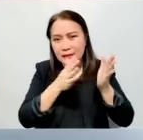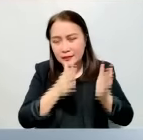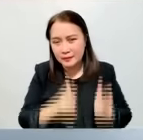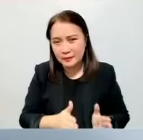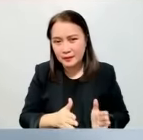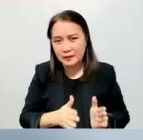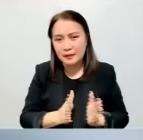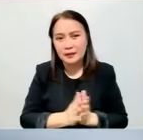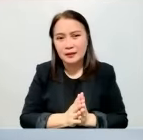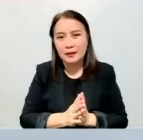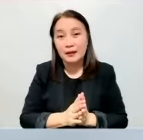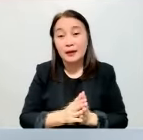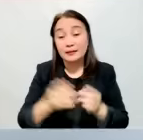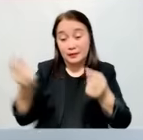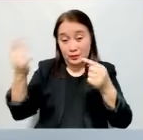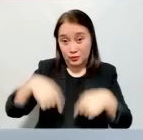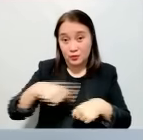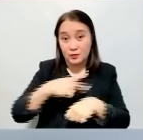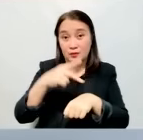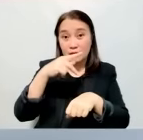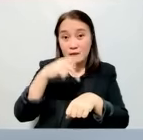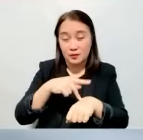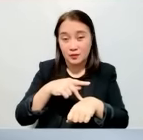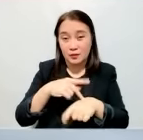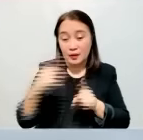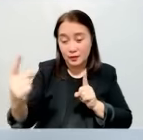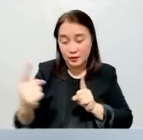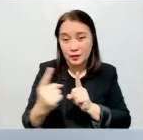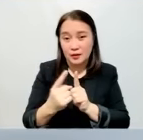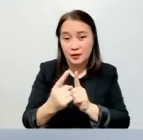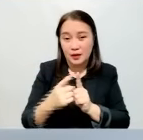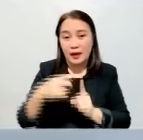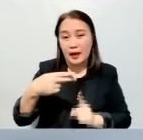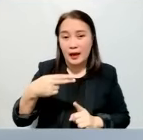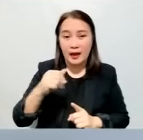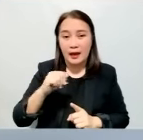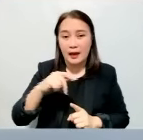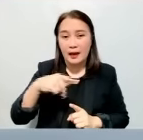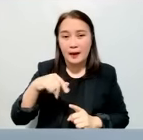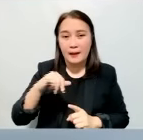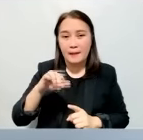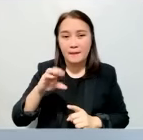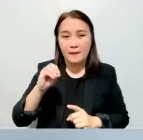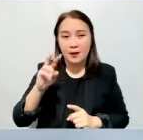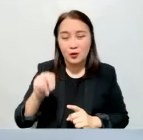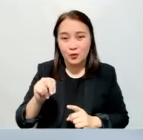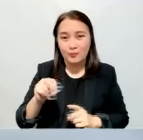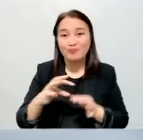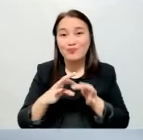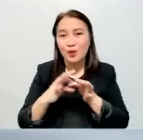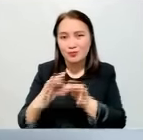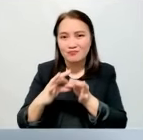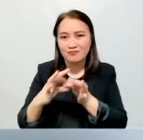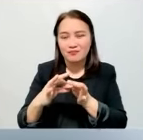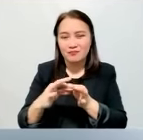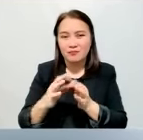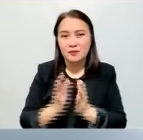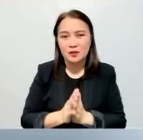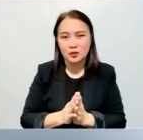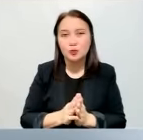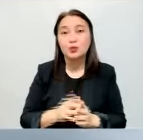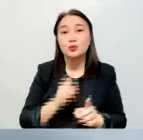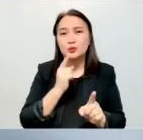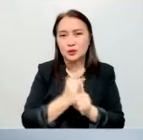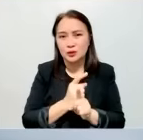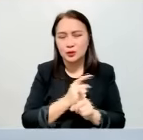papunta sa ating bansa para i-meet si Isnilon Habilon, no? So parang conduit siya. Mm-hmm. Tapos siya din ay natiktikan ng ating